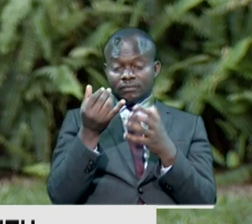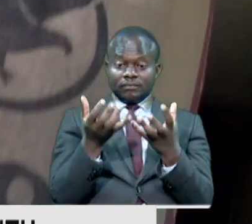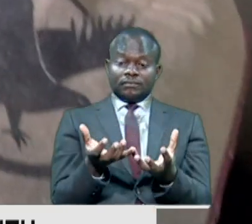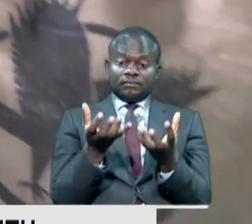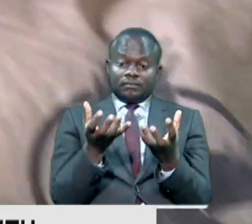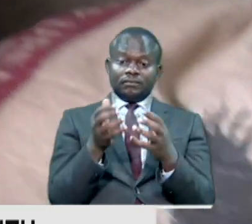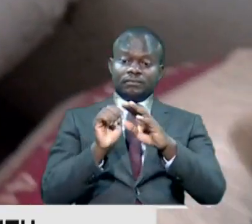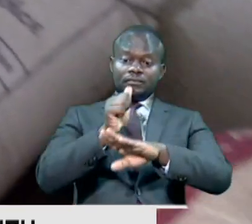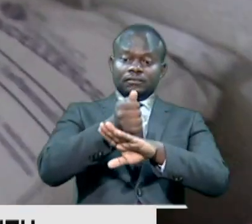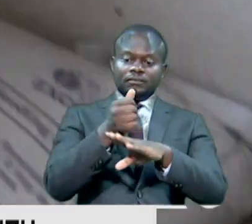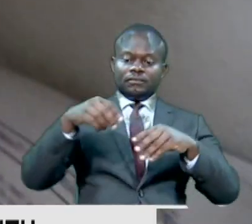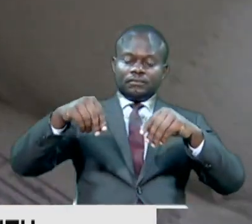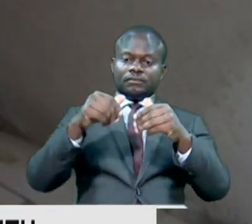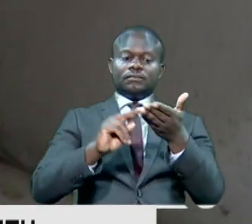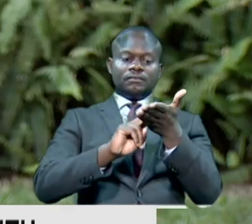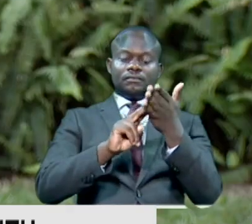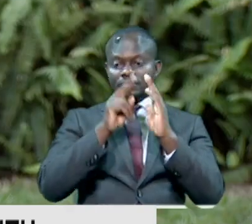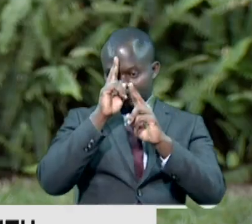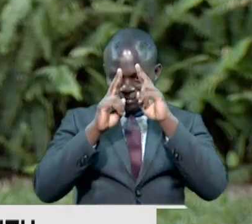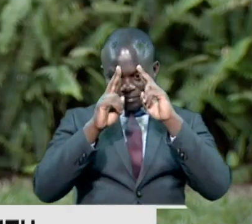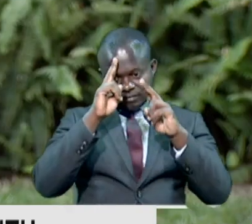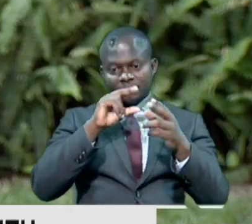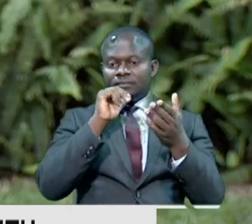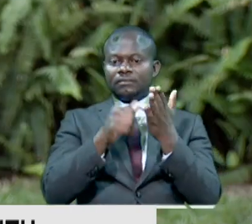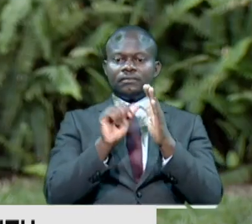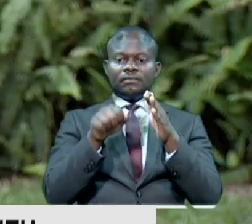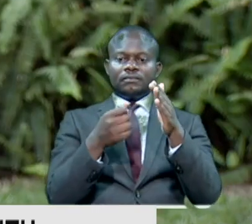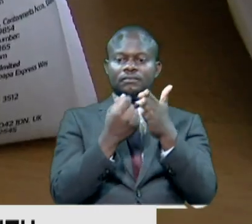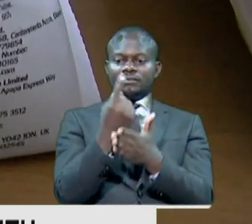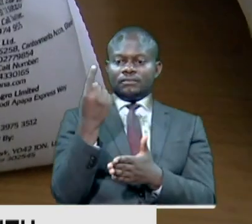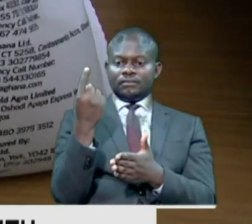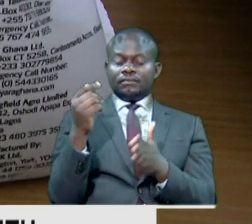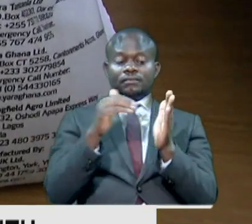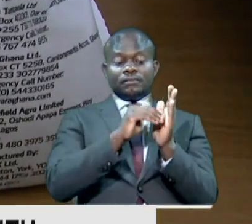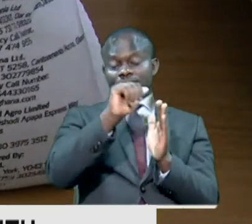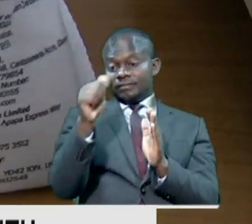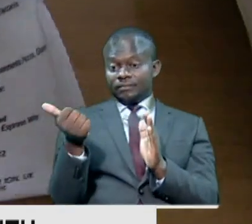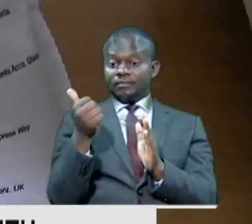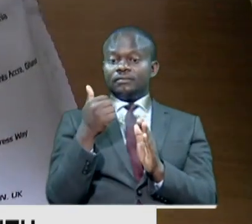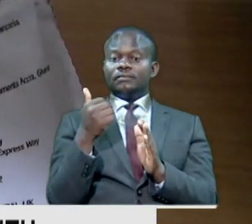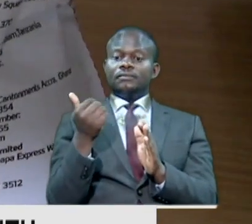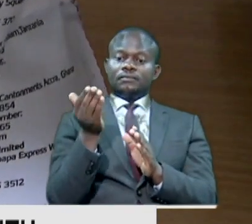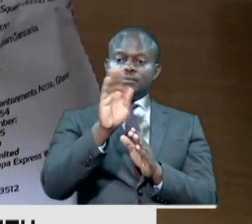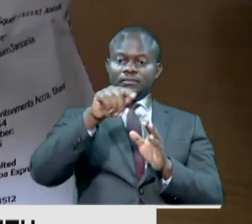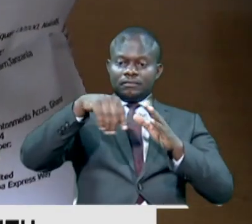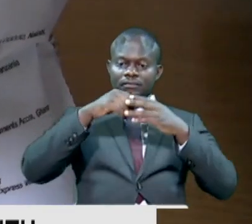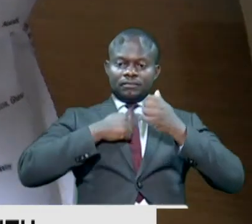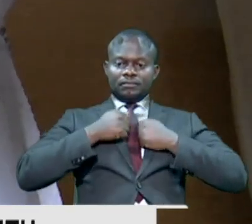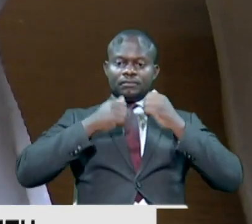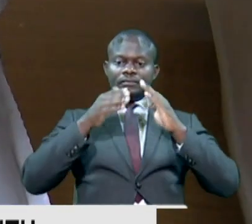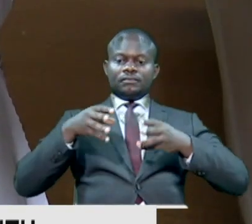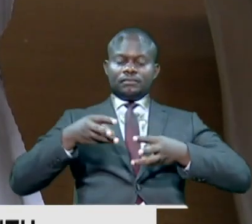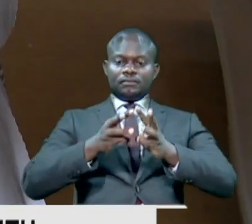yagenwe y'ifumbire ikoreshwa yubahirijwe nta kibazo ishobora gutera ikindi wenda tuvuze tugarutse hano mu Rwanda